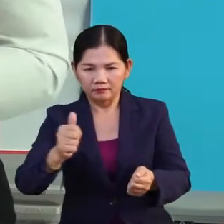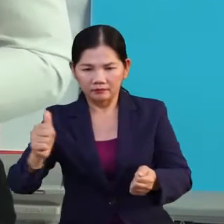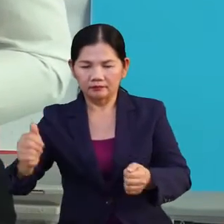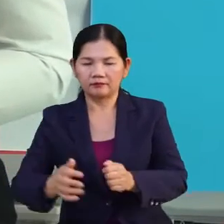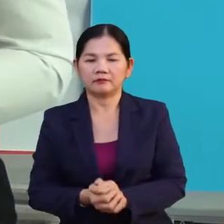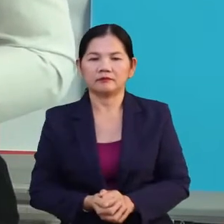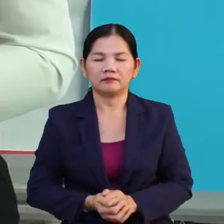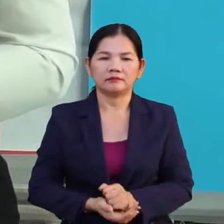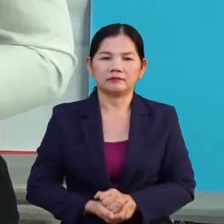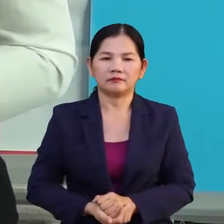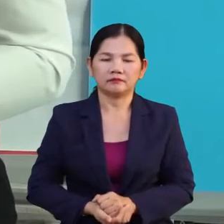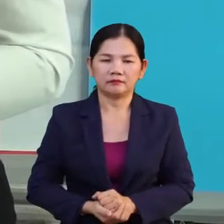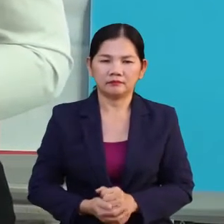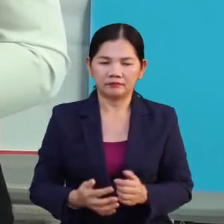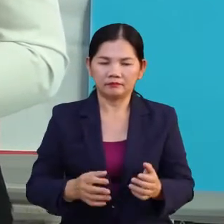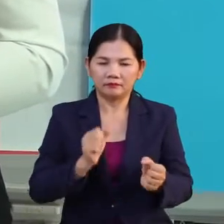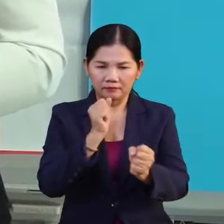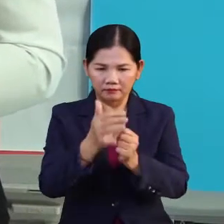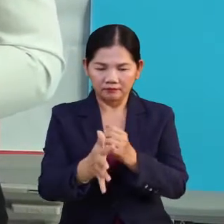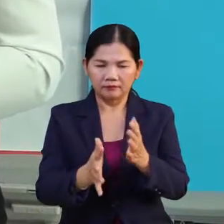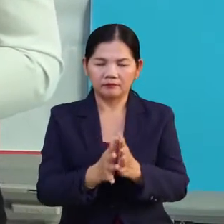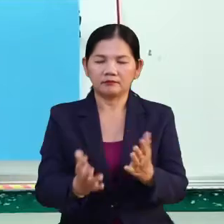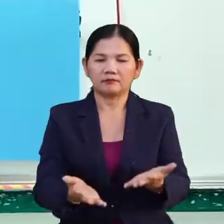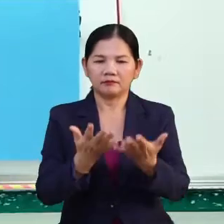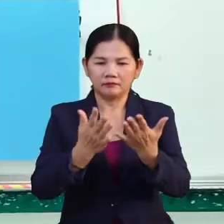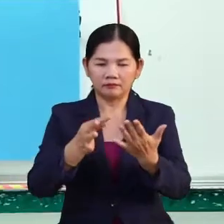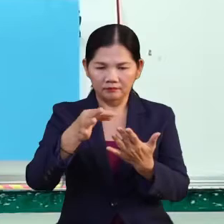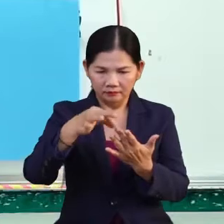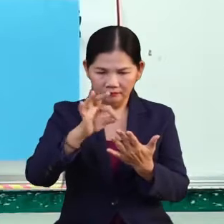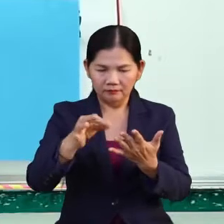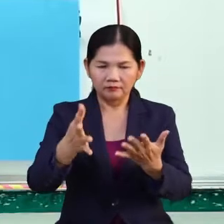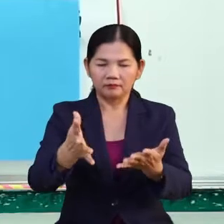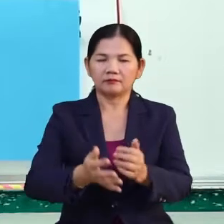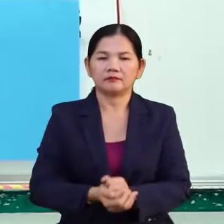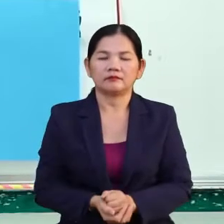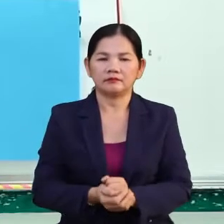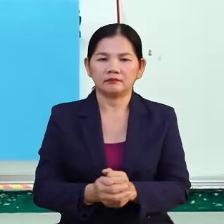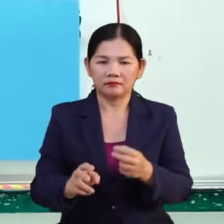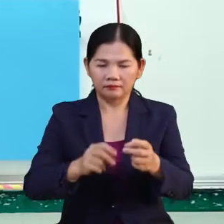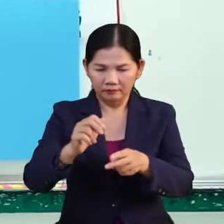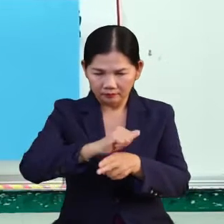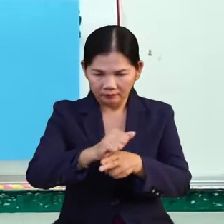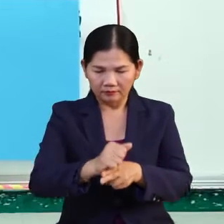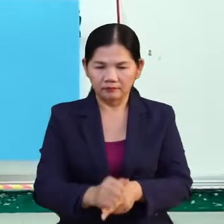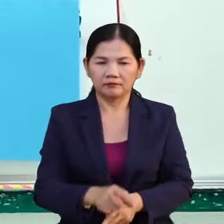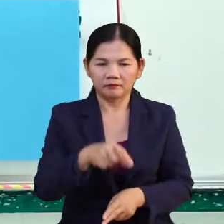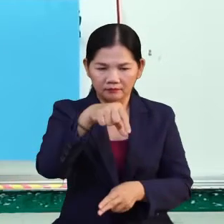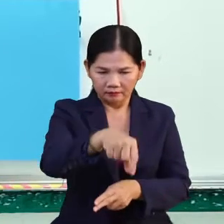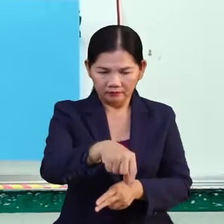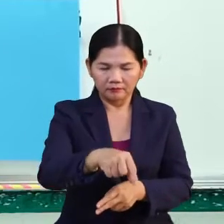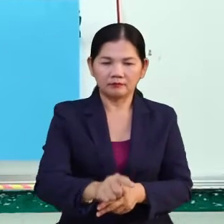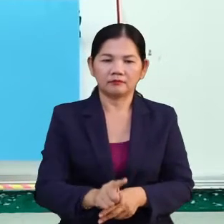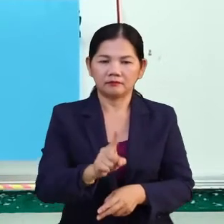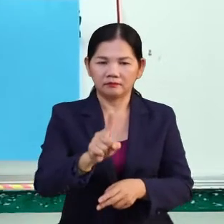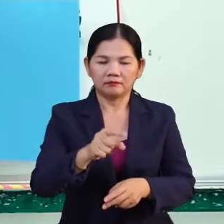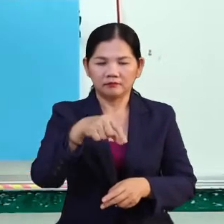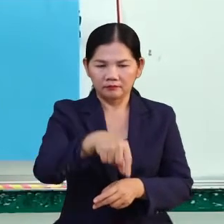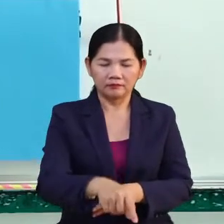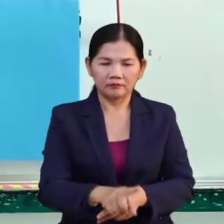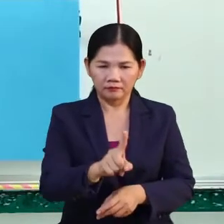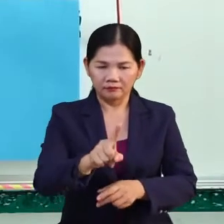ពីនេះទៀតណាកូនតើឥឡូវចាប់ដើមផ្ទៀងផ្ទាត់ជាមួយអ្នកគ្រូទាំងអស់គ្នានៅចាលំហាត់ទី1ចំណុចកណាកូនណាតើចា